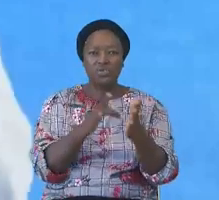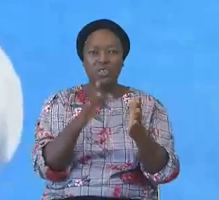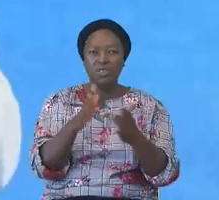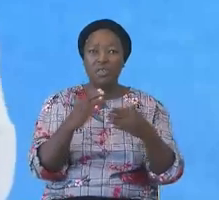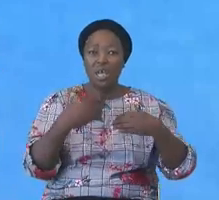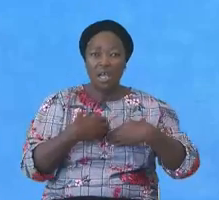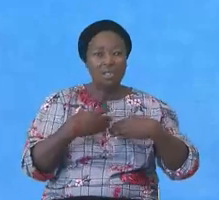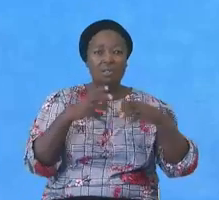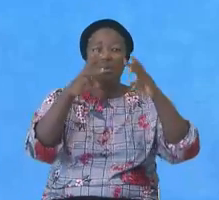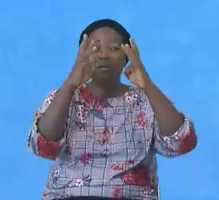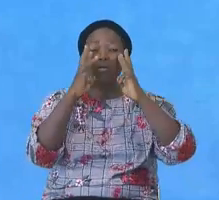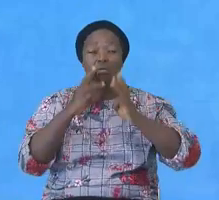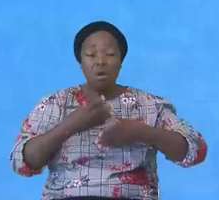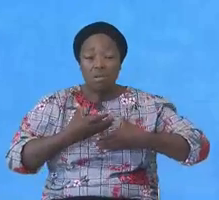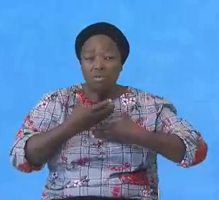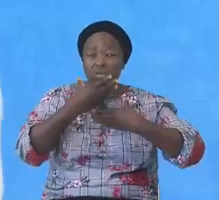46.